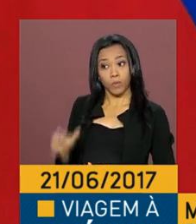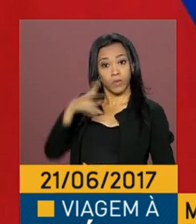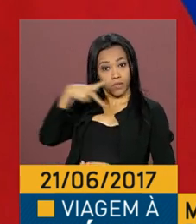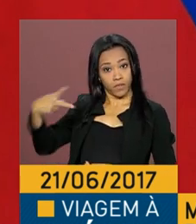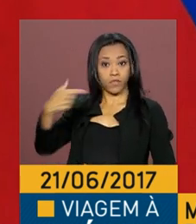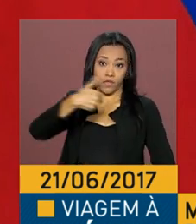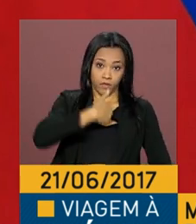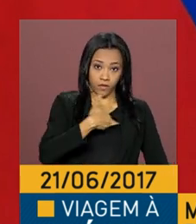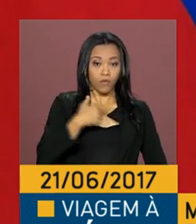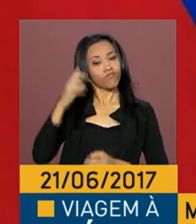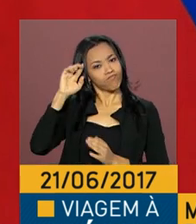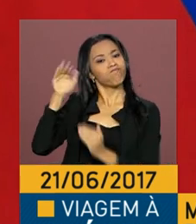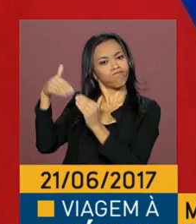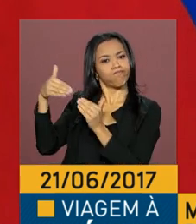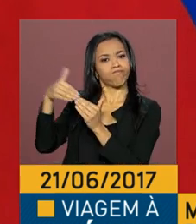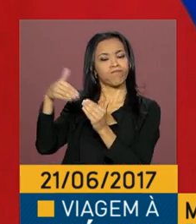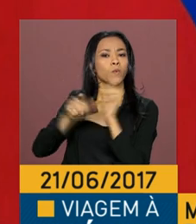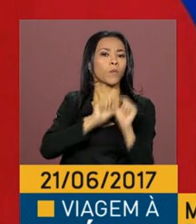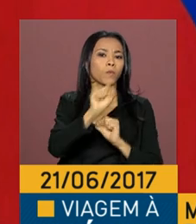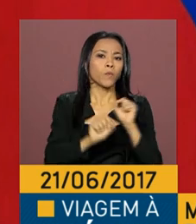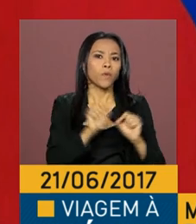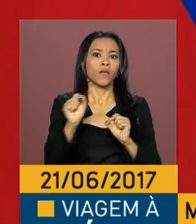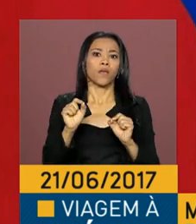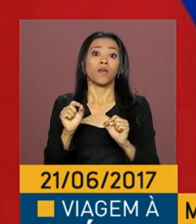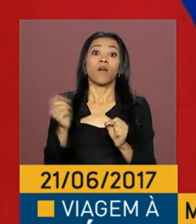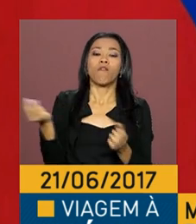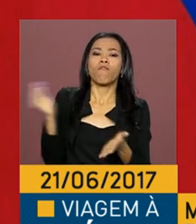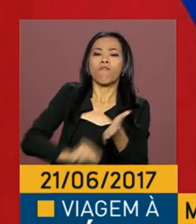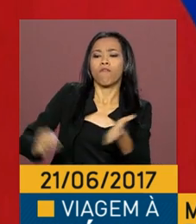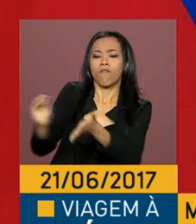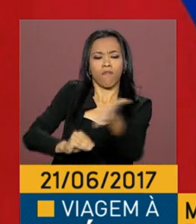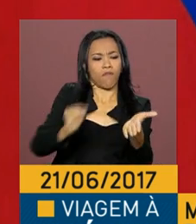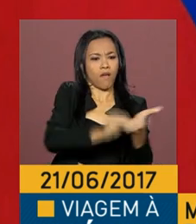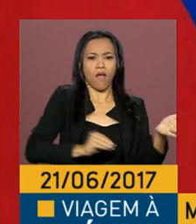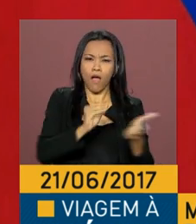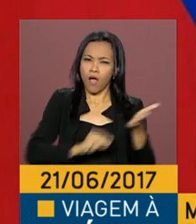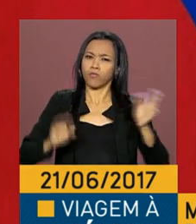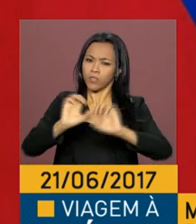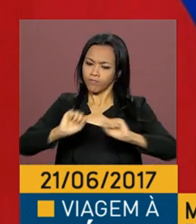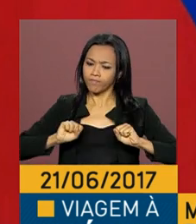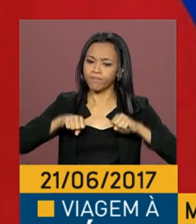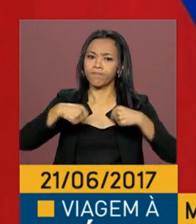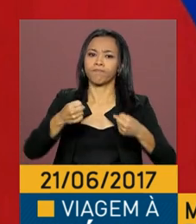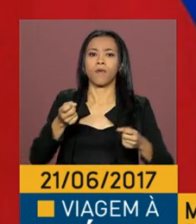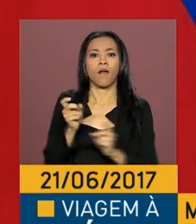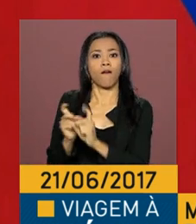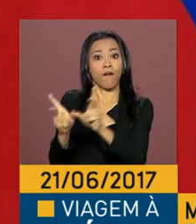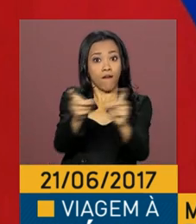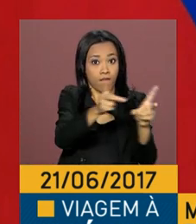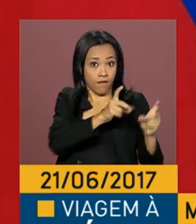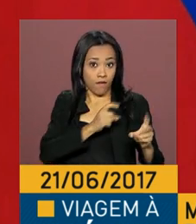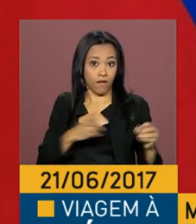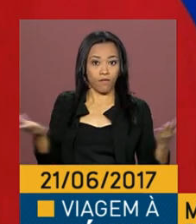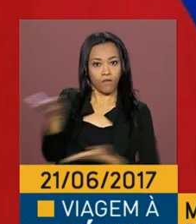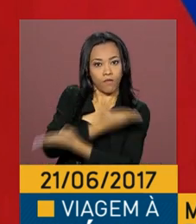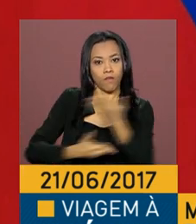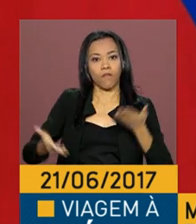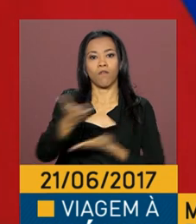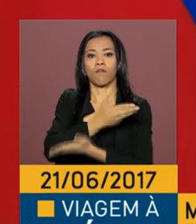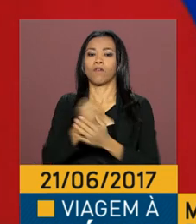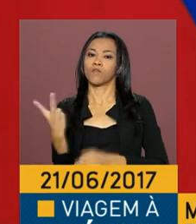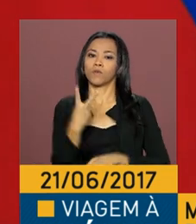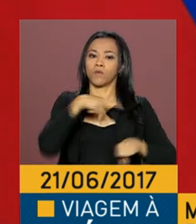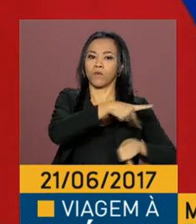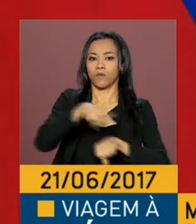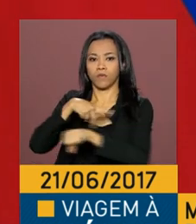concordamos também quanto ao potencial ainda a explorar em nosso comércio bilateral. Мы с президентом